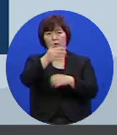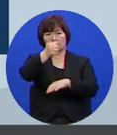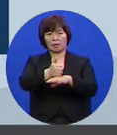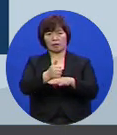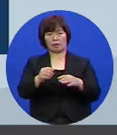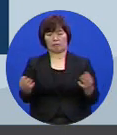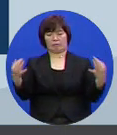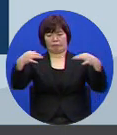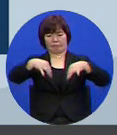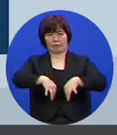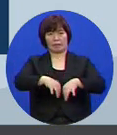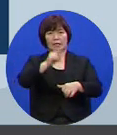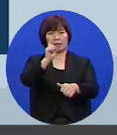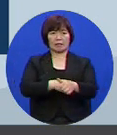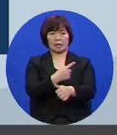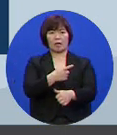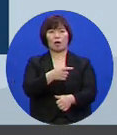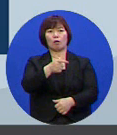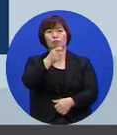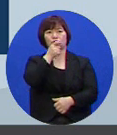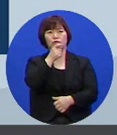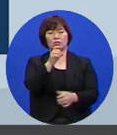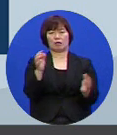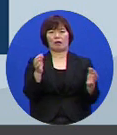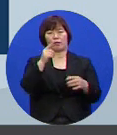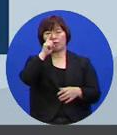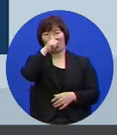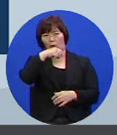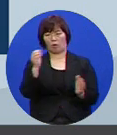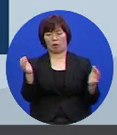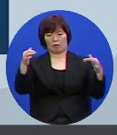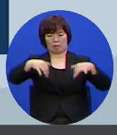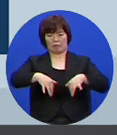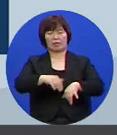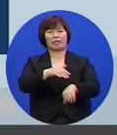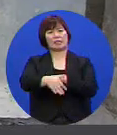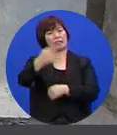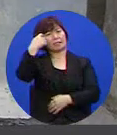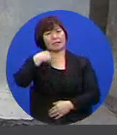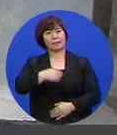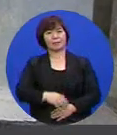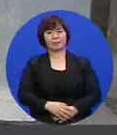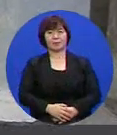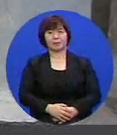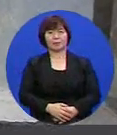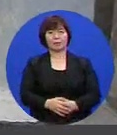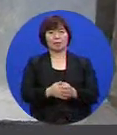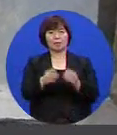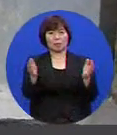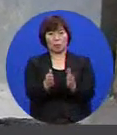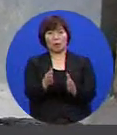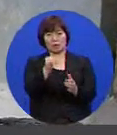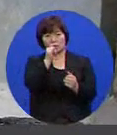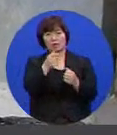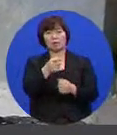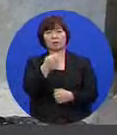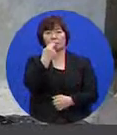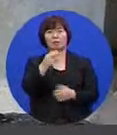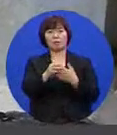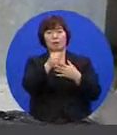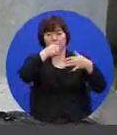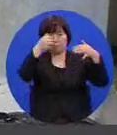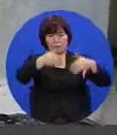안에 쌓이기 때문에 오수가 우수관으로 넘쳤을 가능성이 높습니다. 좁은 관을 통해 흐르던 오수가